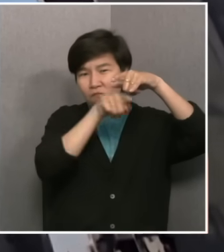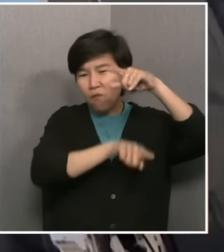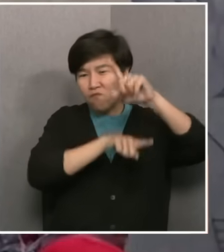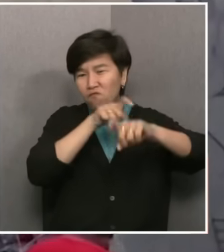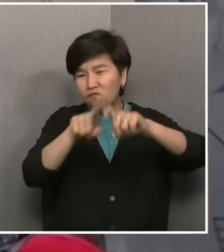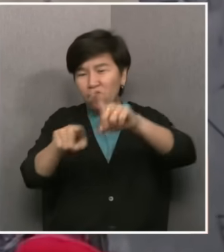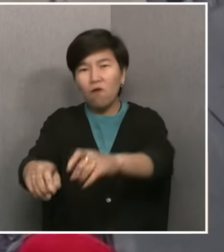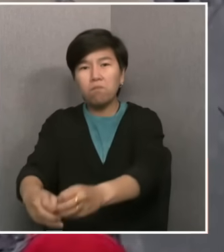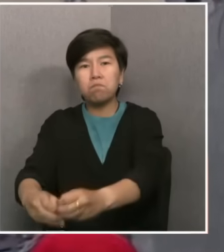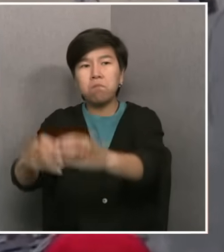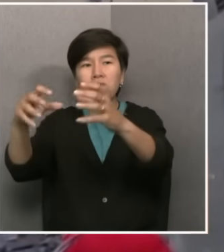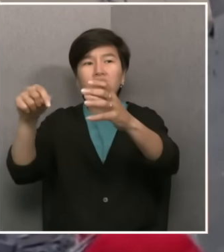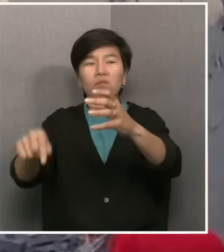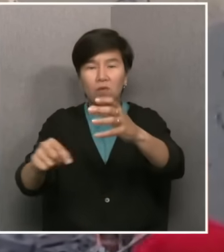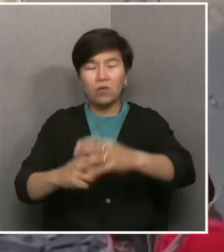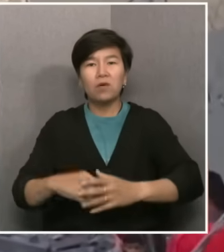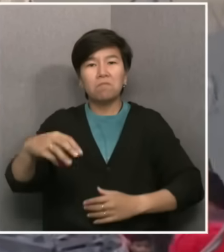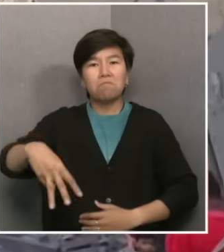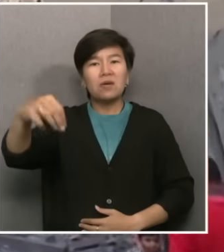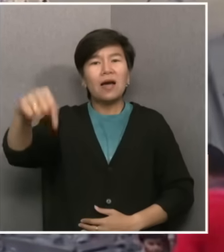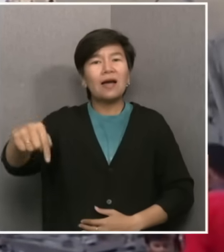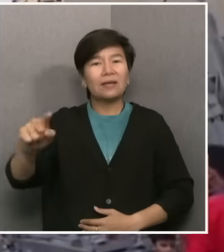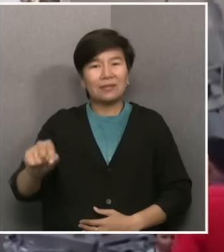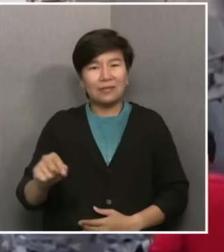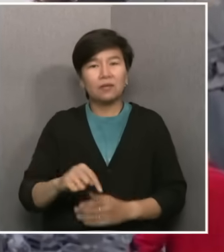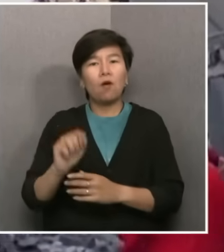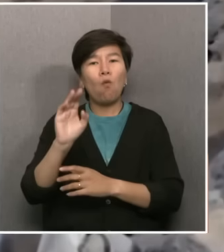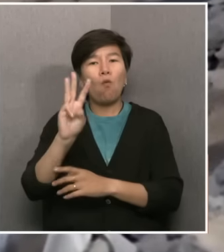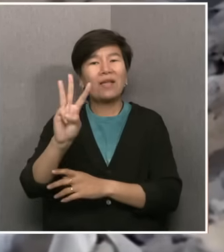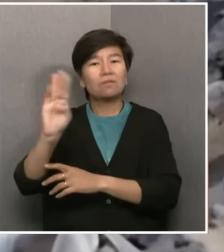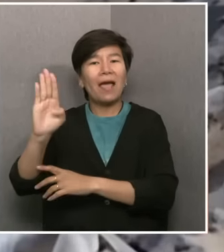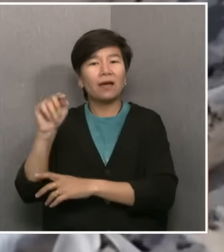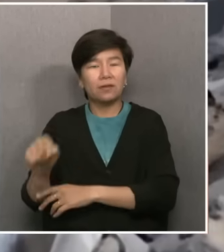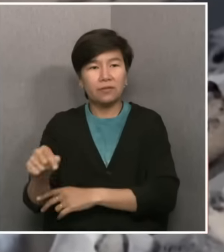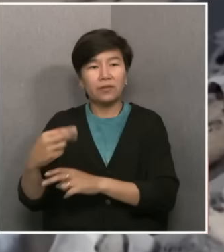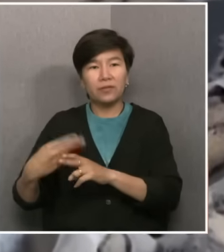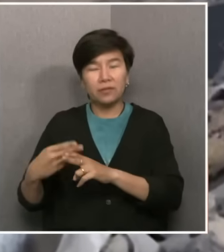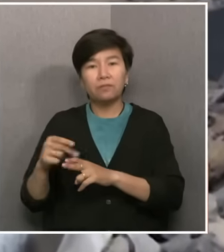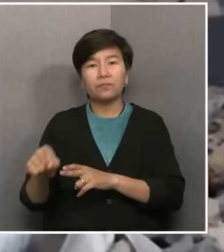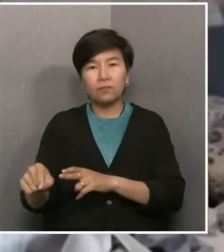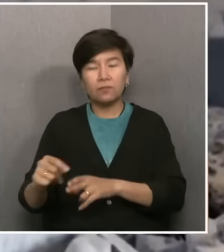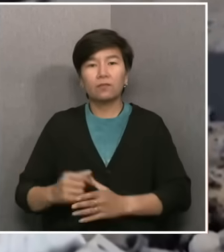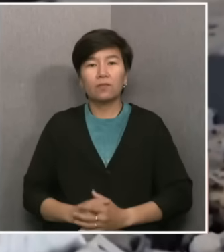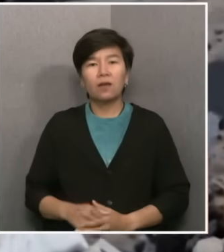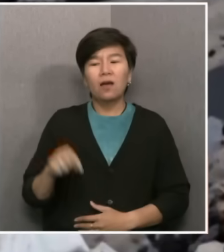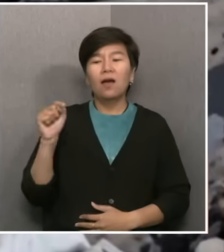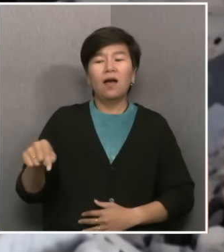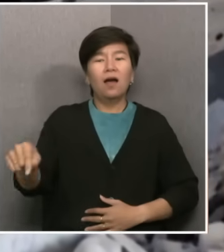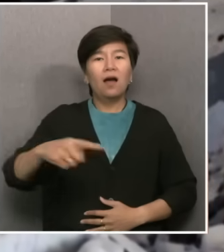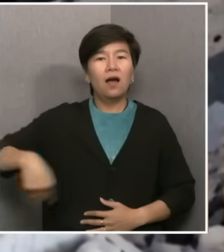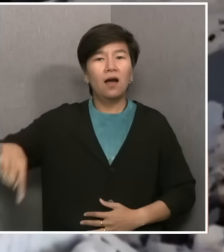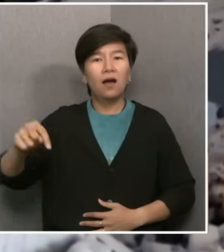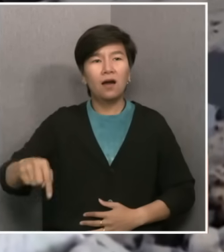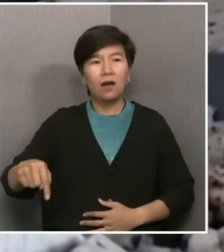ลี้ภัยในเมืองเจนินที่อยู่ในเขตเวสแบงค์ค่ะโดยกองทัพอิสราเอลระบุว่าสถานที่ดังกล่าวเคยเป็น